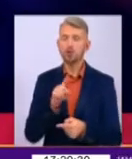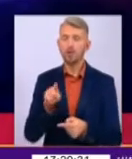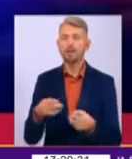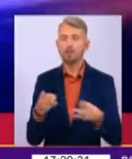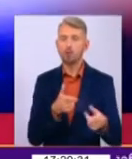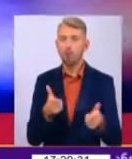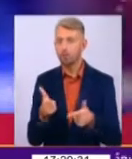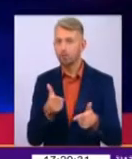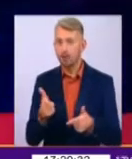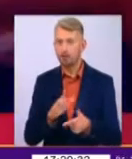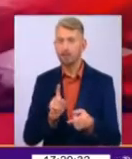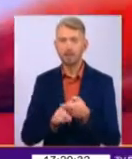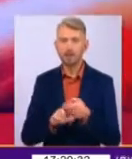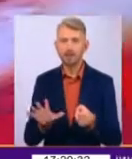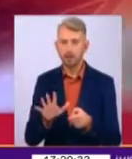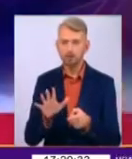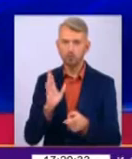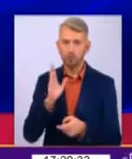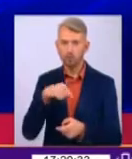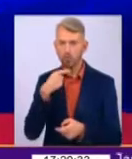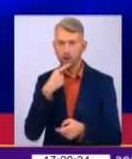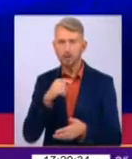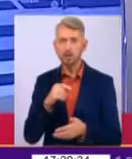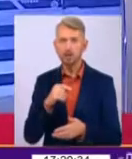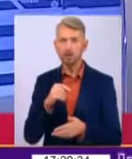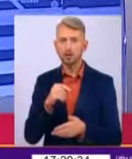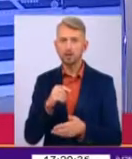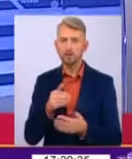готувати, незалежно, будемо казати, від